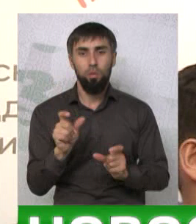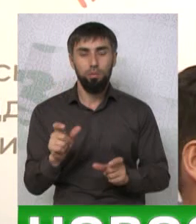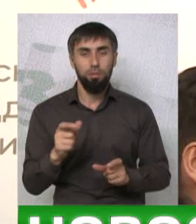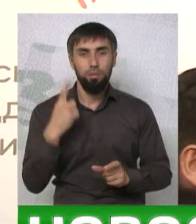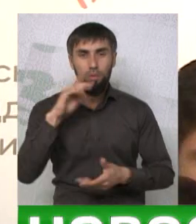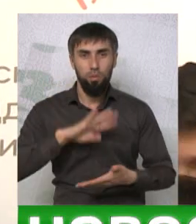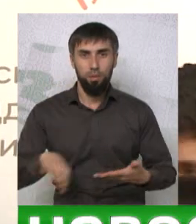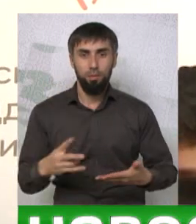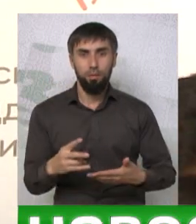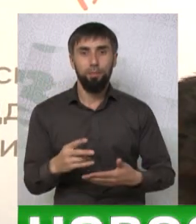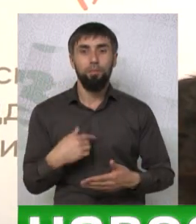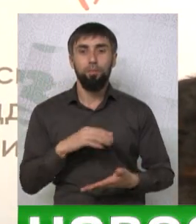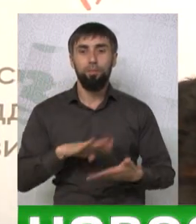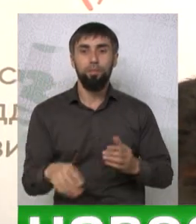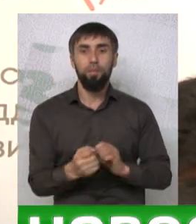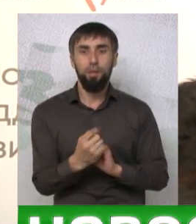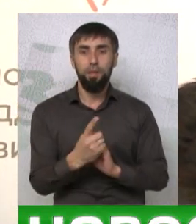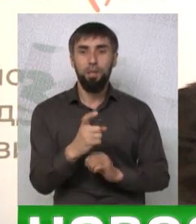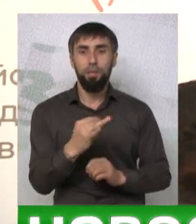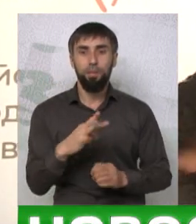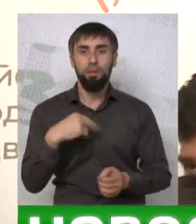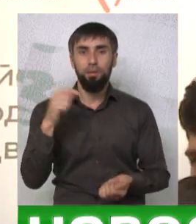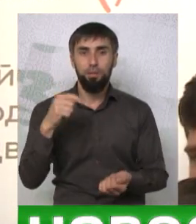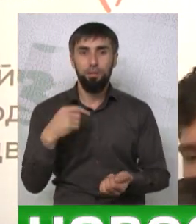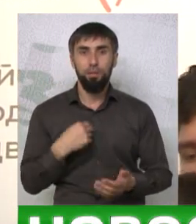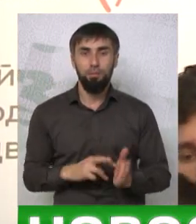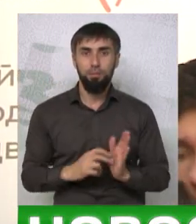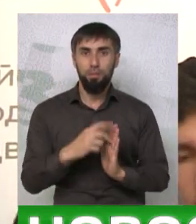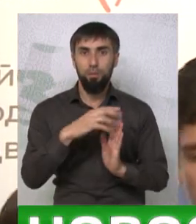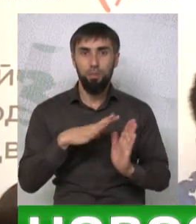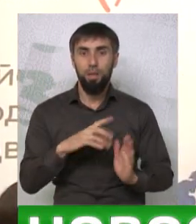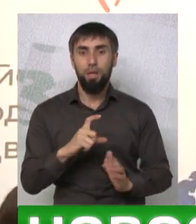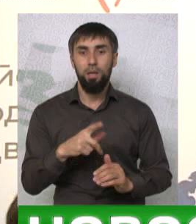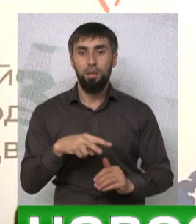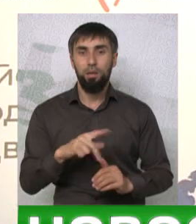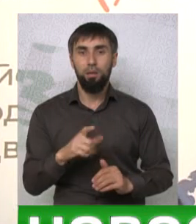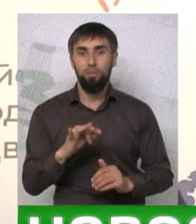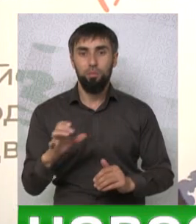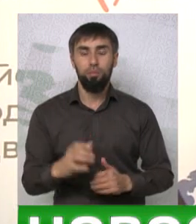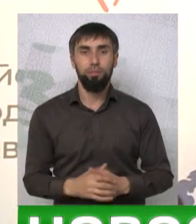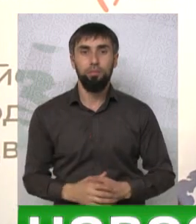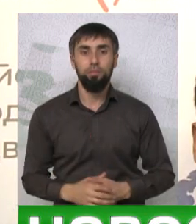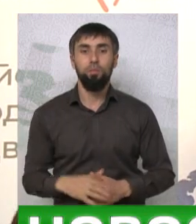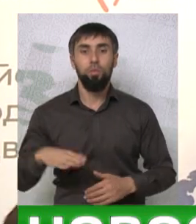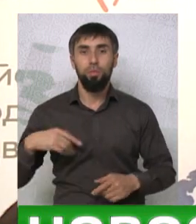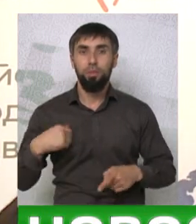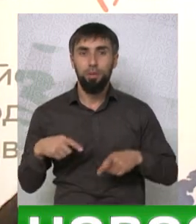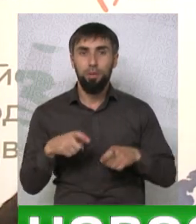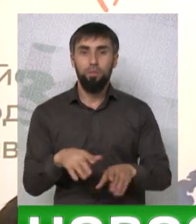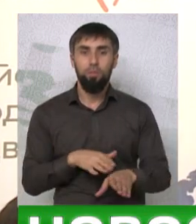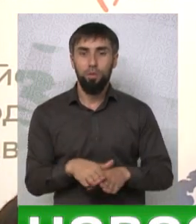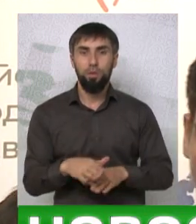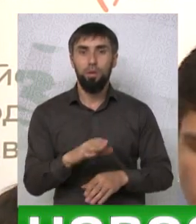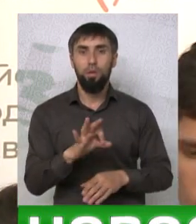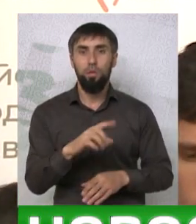11-й день после последнего вливания химии зашел на Эльбрус, вот тоже как первый человек в мире. Потом прибежал полностью